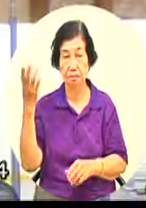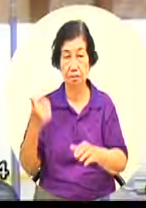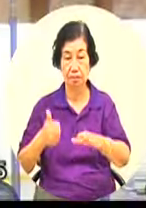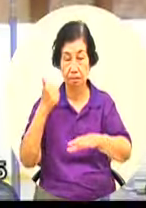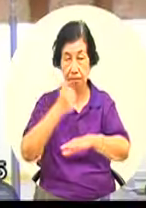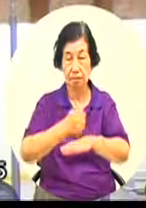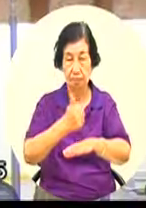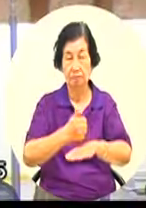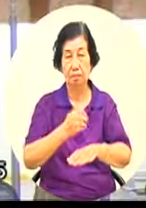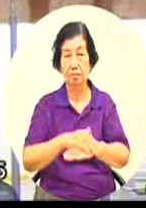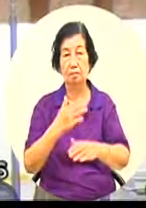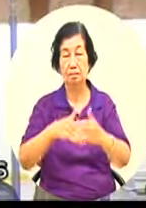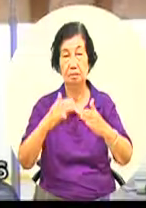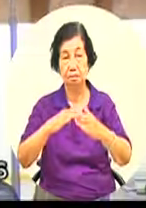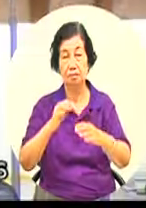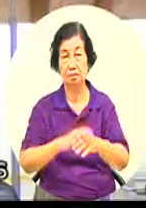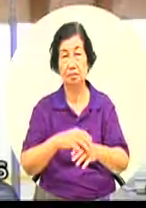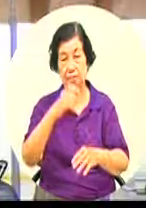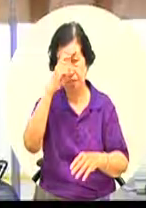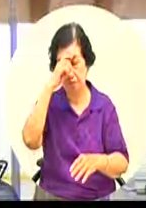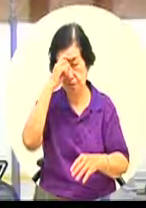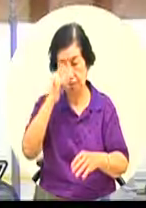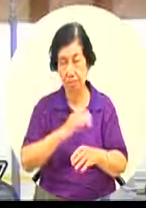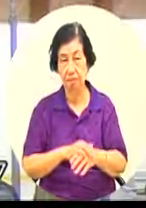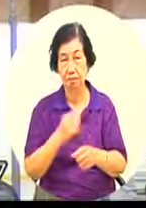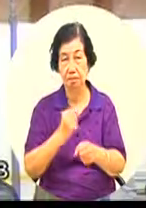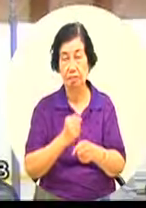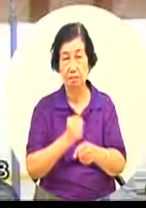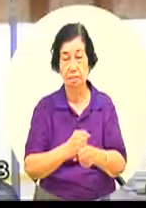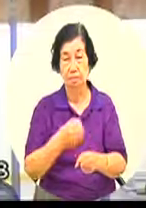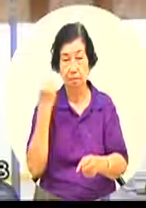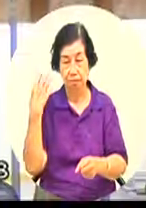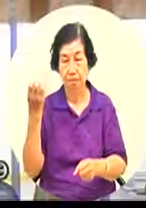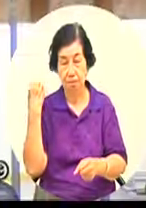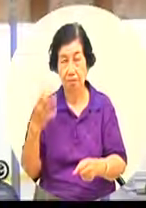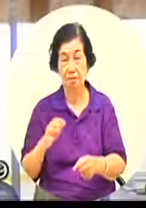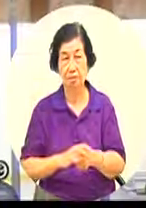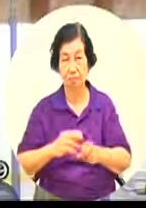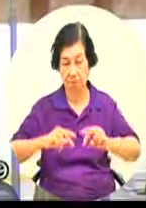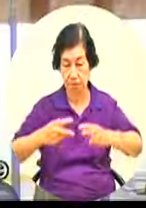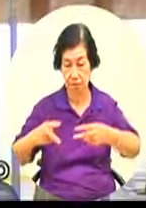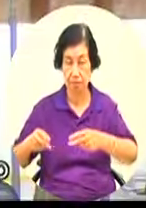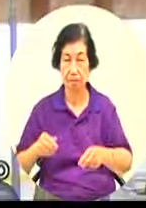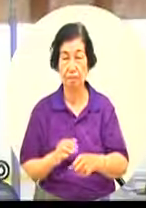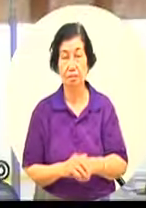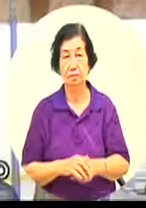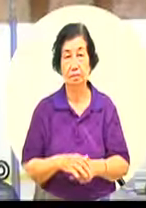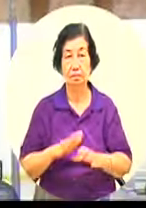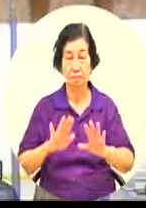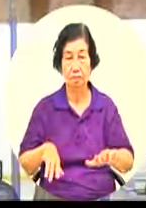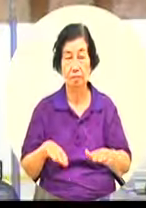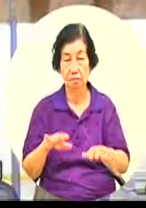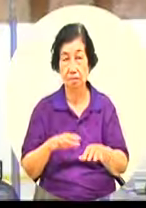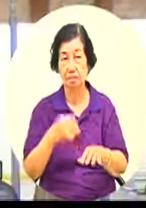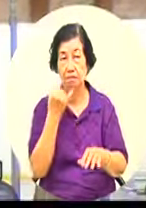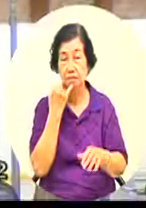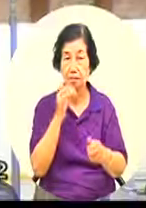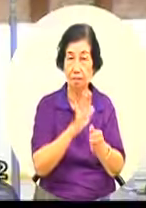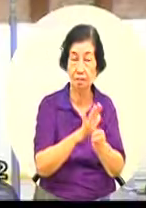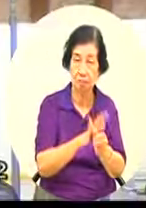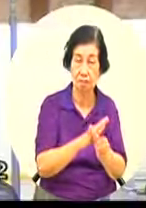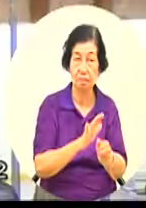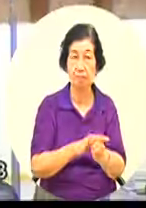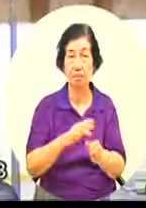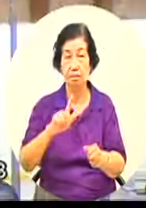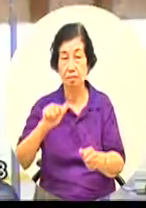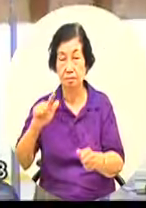期许你能够有更新的作为。那是不是能够在广设这个部分，就利用现有的师资或是广设师资，然后